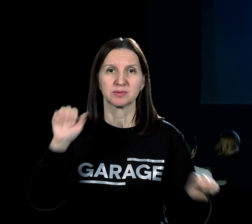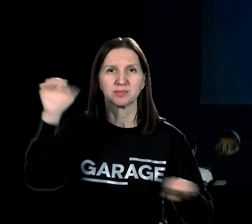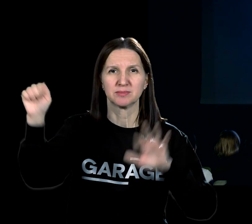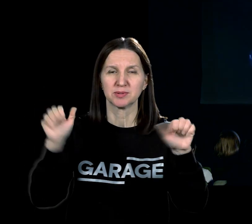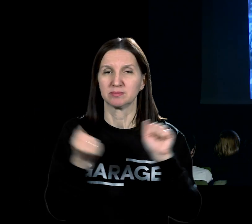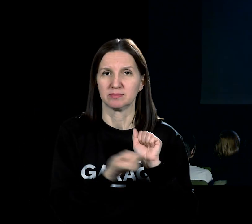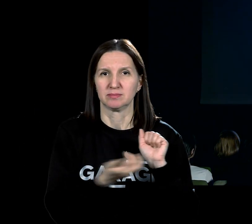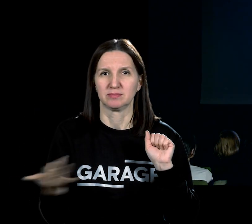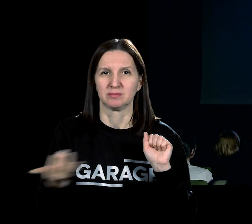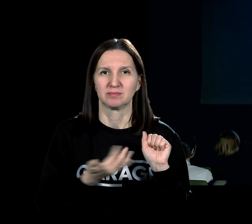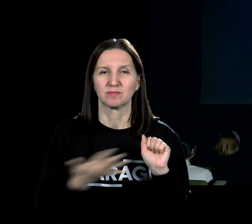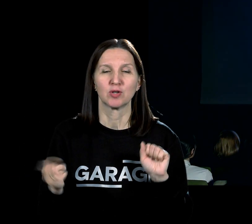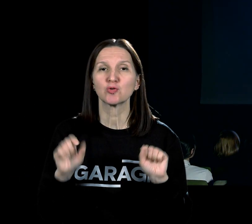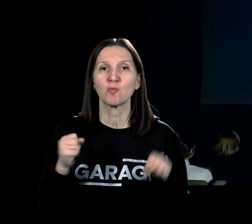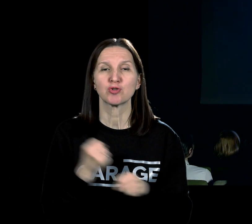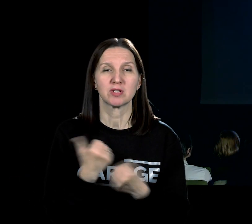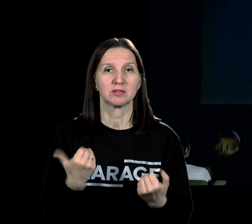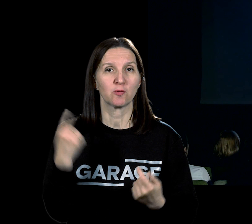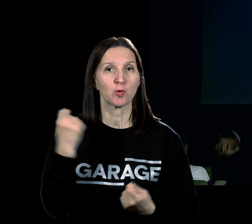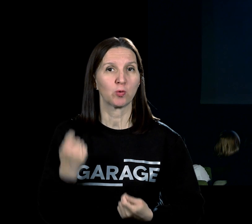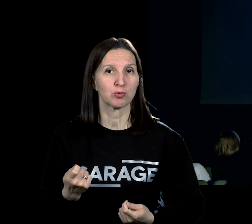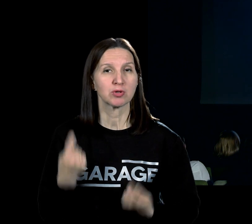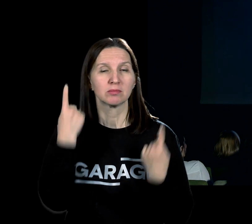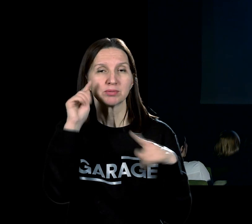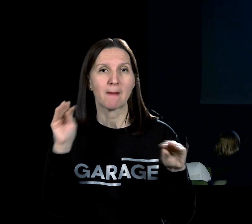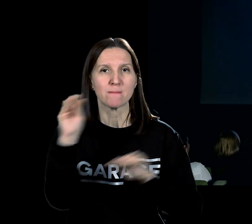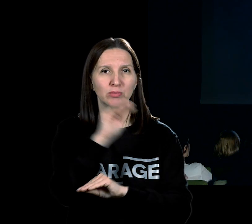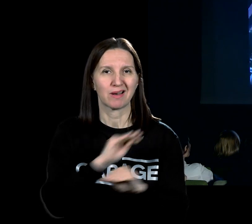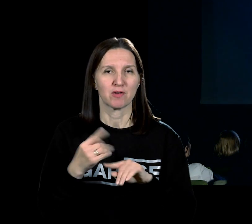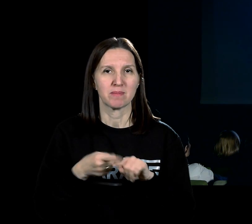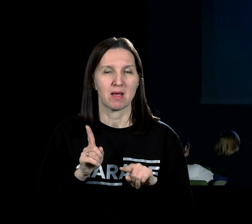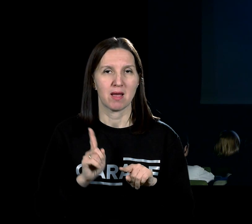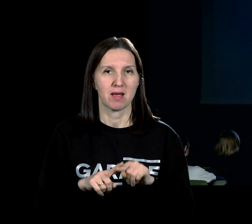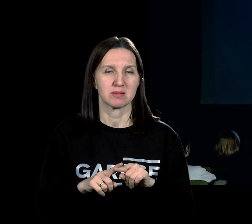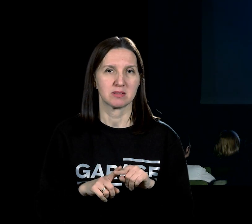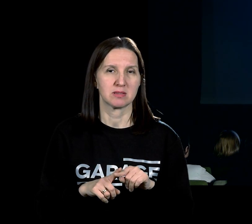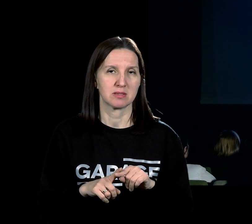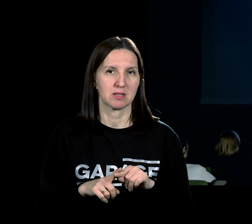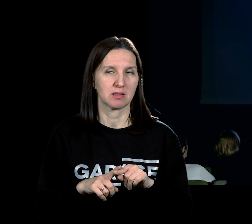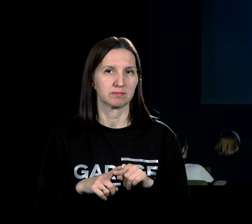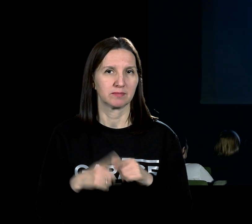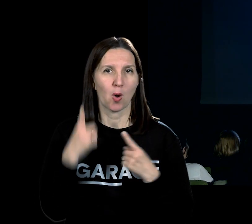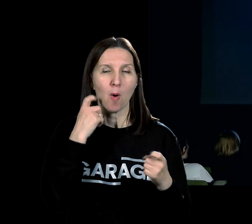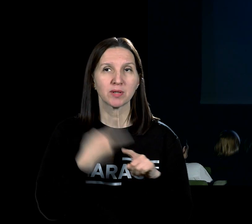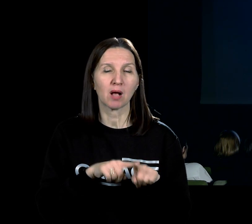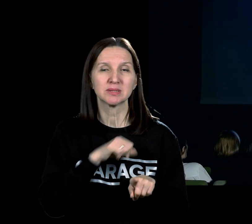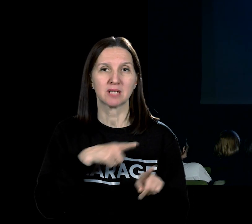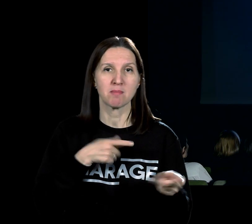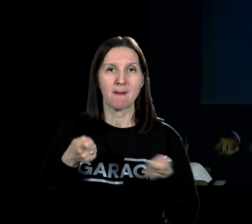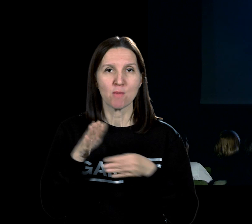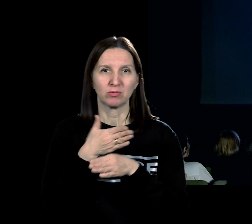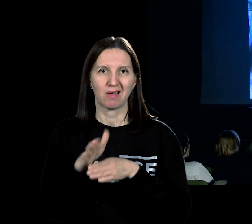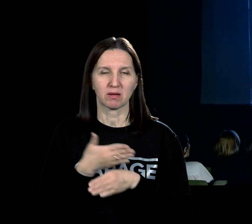говоря, то, чем может заниматься сегодня художник, заниматься модерированием этих образов, модерировать этот информационный поток, с которым